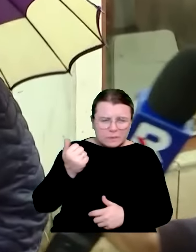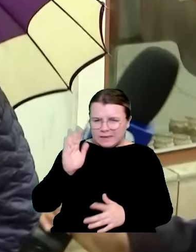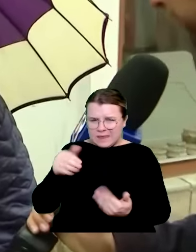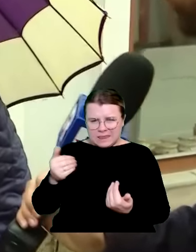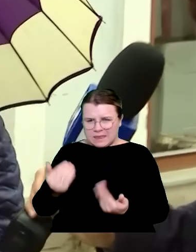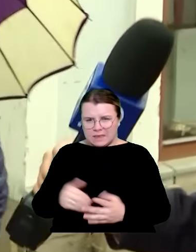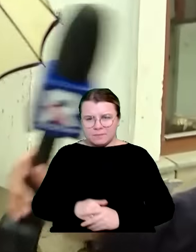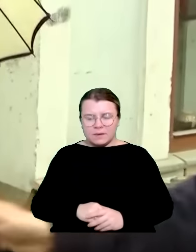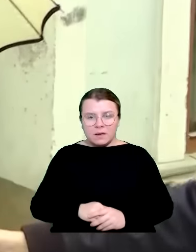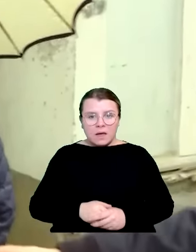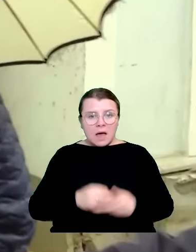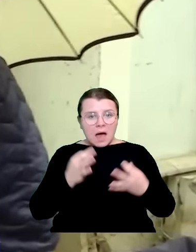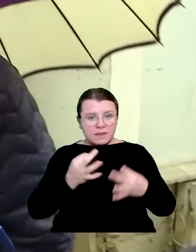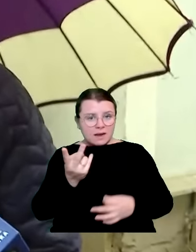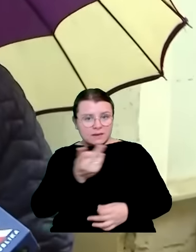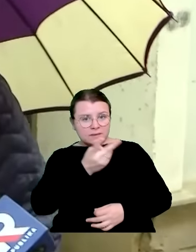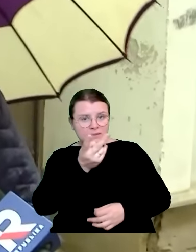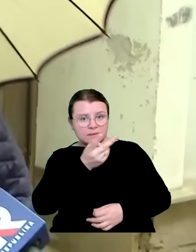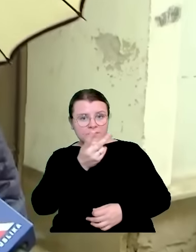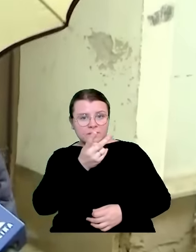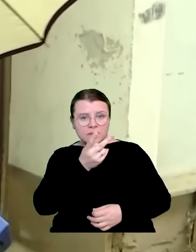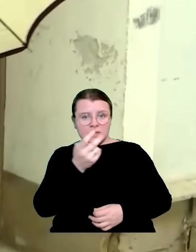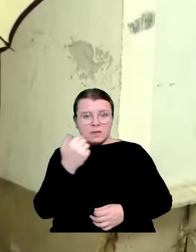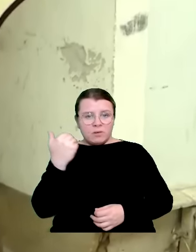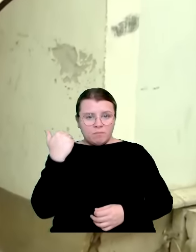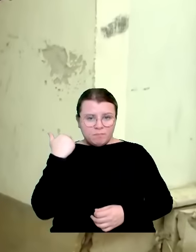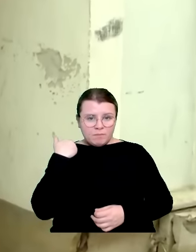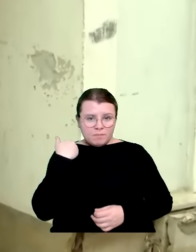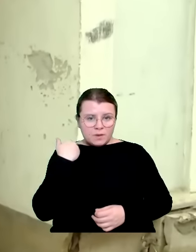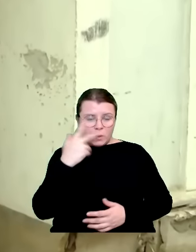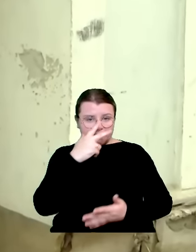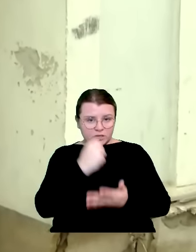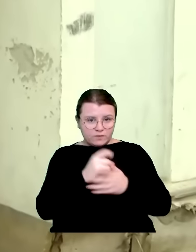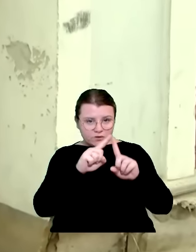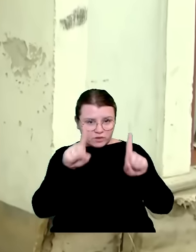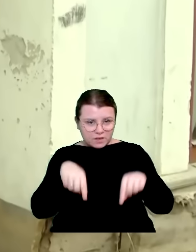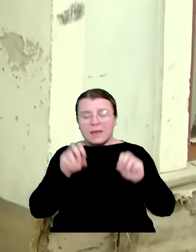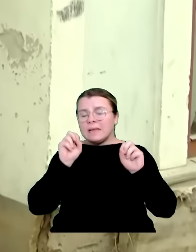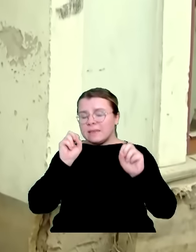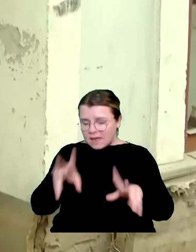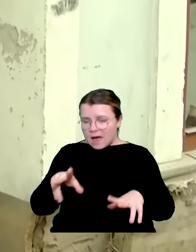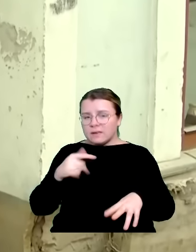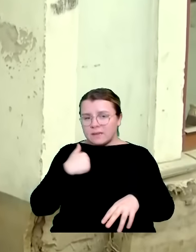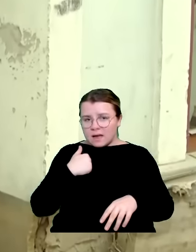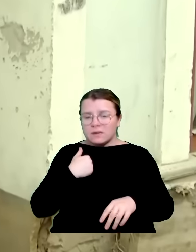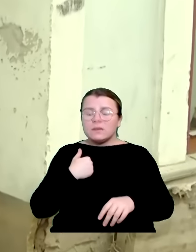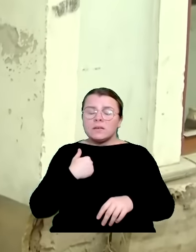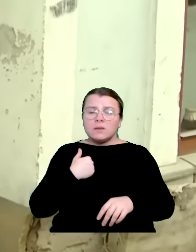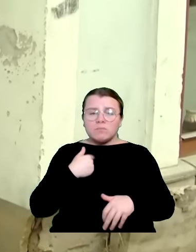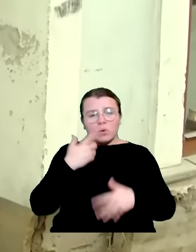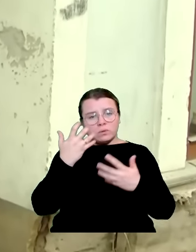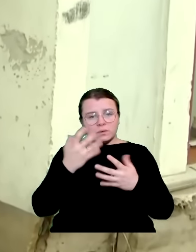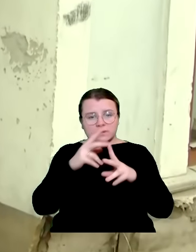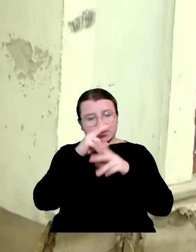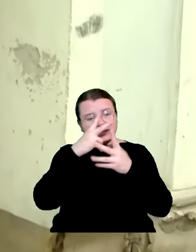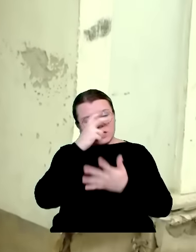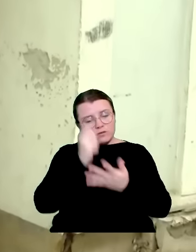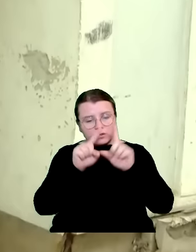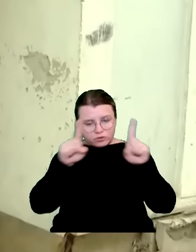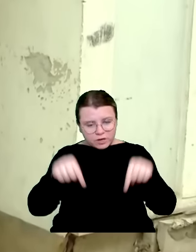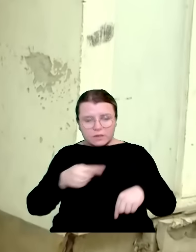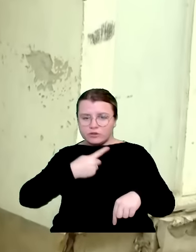Absolutnie. Teraz idziecie państwo po zaświadczenia. Po zaświadczenie, że jesteśmy powodzianami. Nie wiem, jak oni to mają...